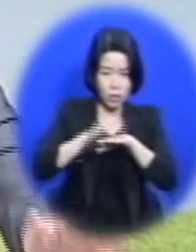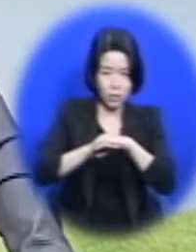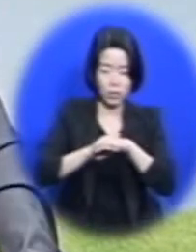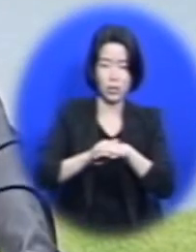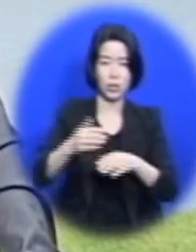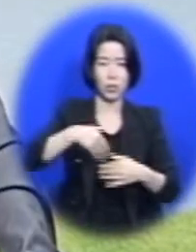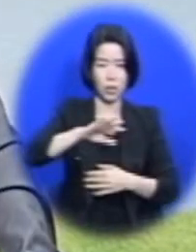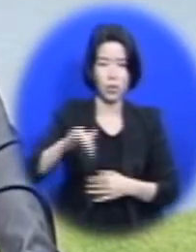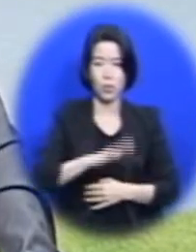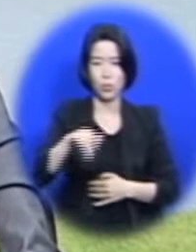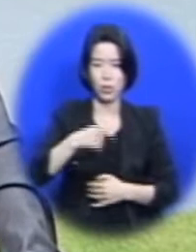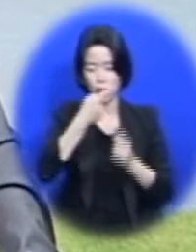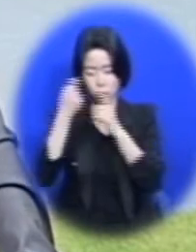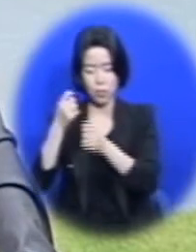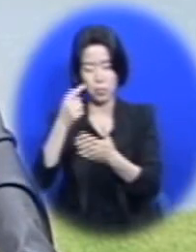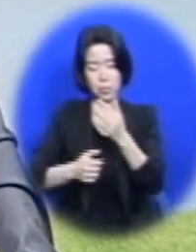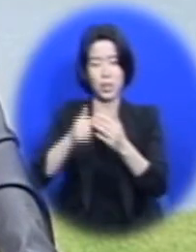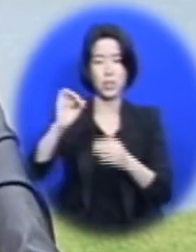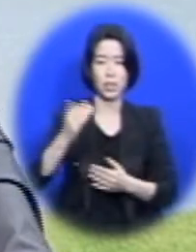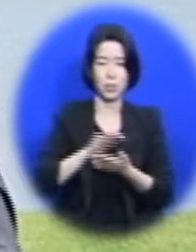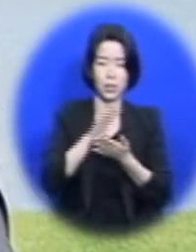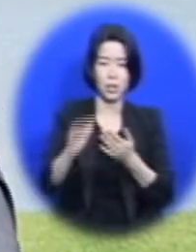그렇게 넘어가게 됩니다.